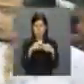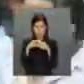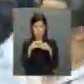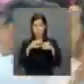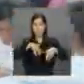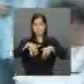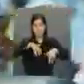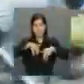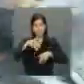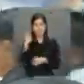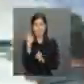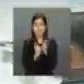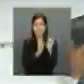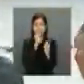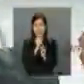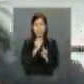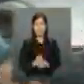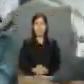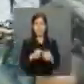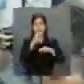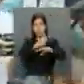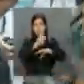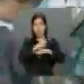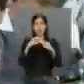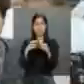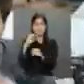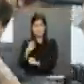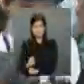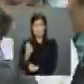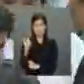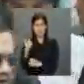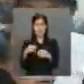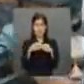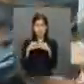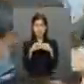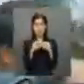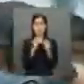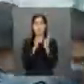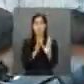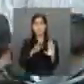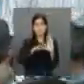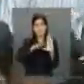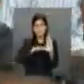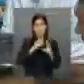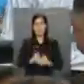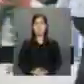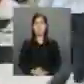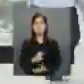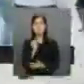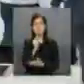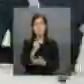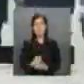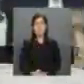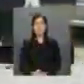ส่วนพรรคประชาธิปัตย์วันนี้หัวหน้าพรรคนำลูกทีมลงพื้นที่กรุงเทพมหานครเขตพิบูลพัฒนาหลังกระทรวงการคลังเพื่อห